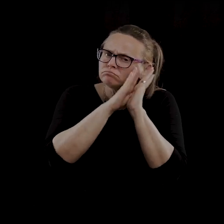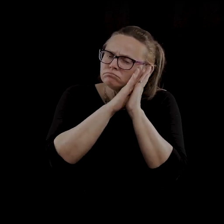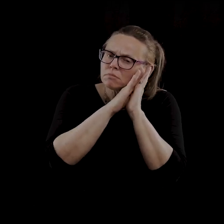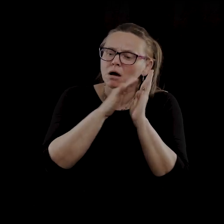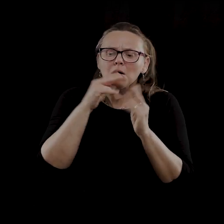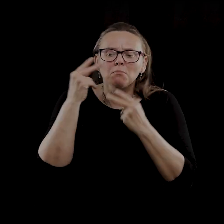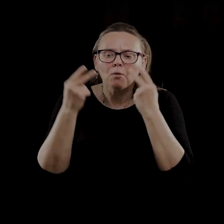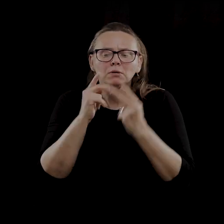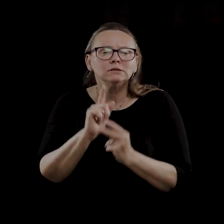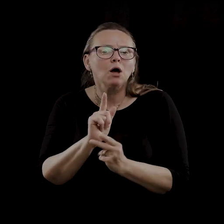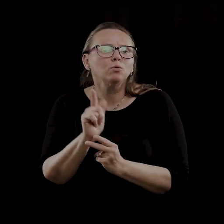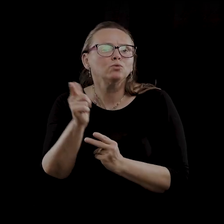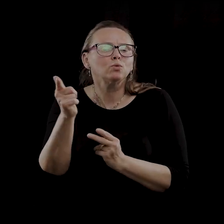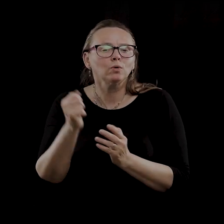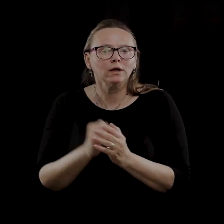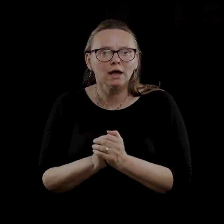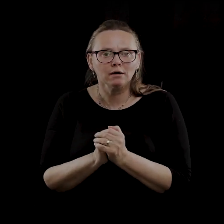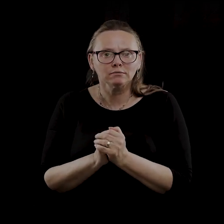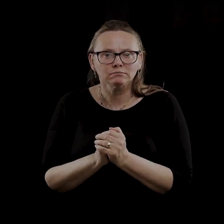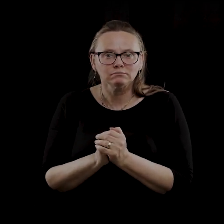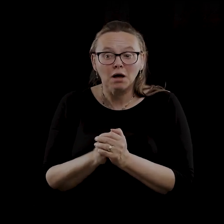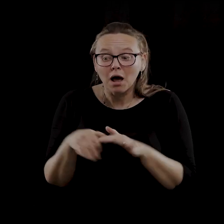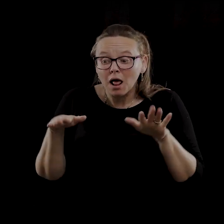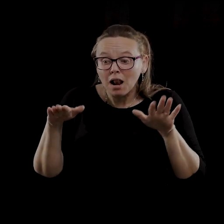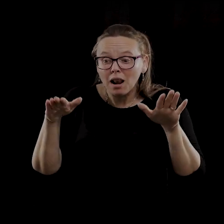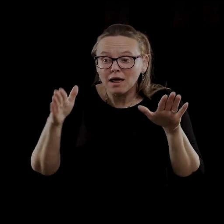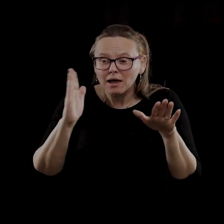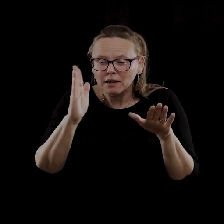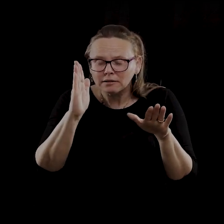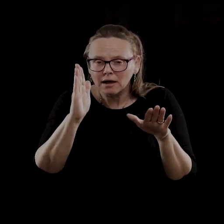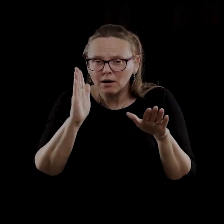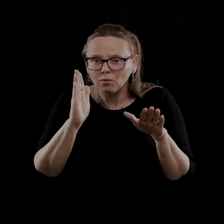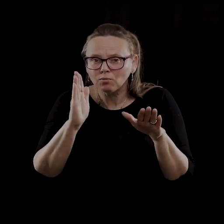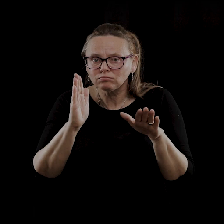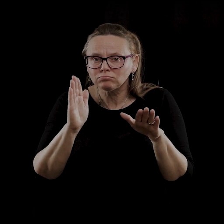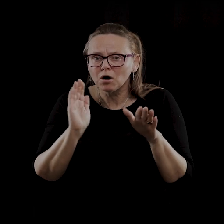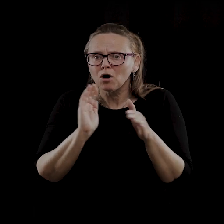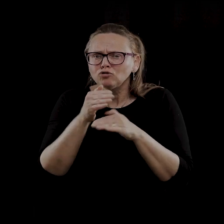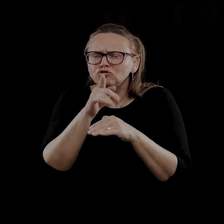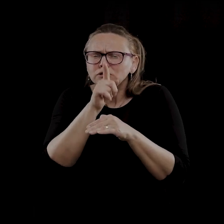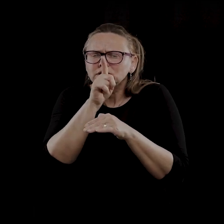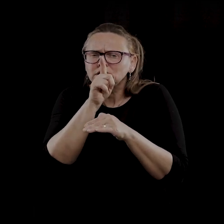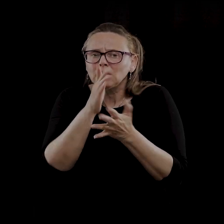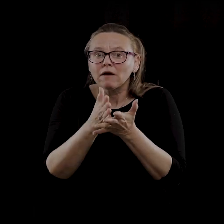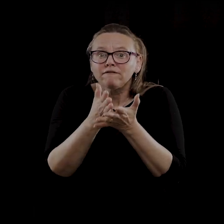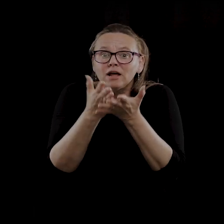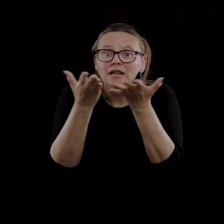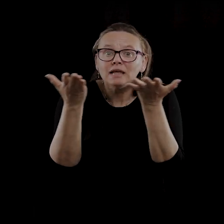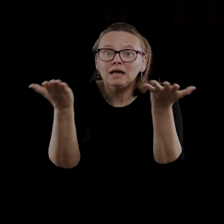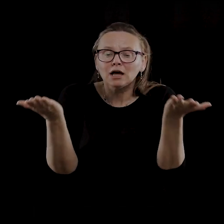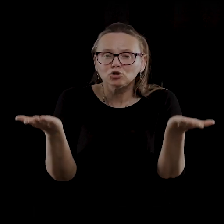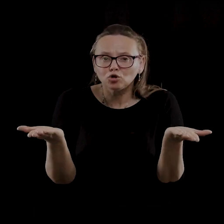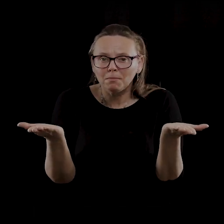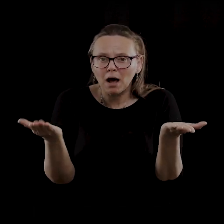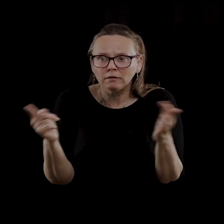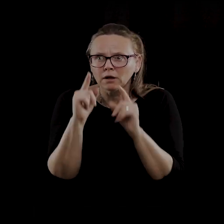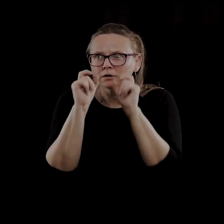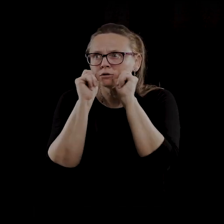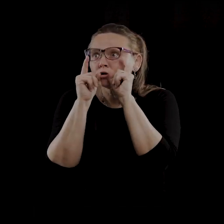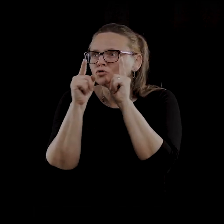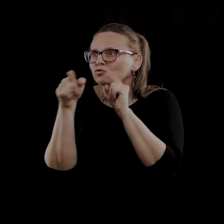drugje. Letel je dalje čez tihe, velike sobane in se čudil